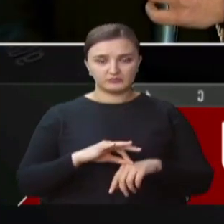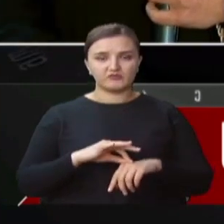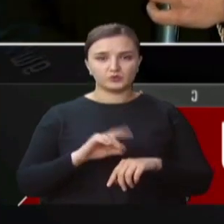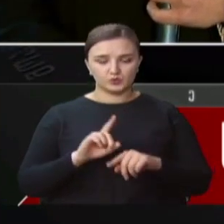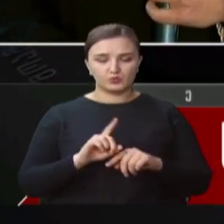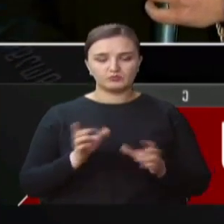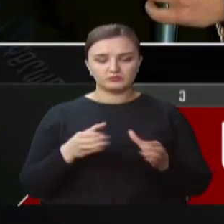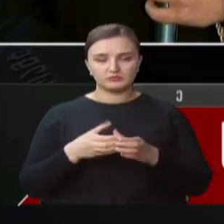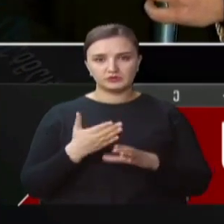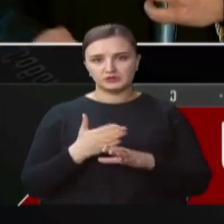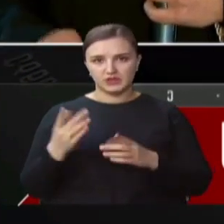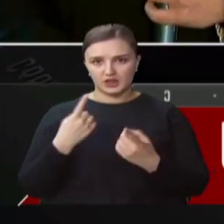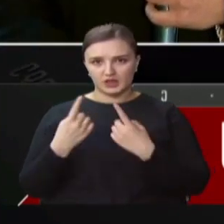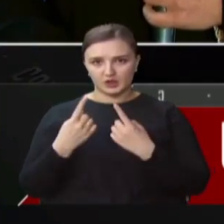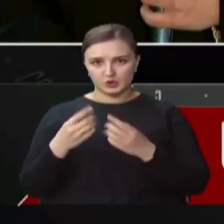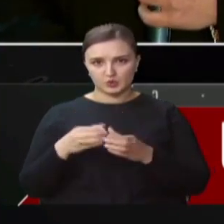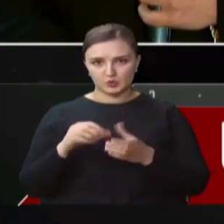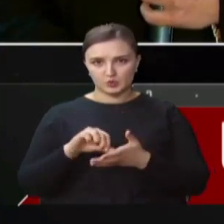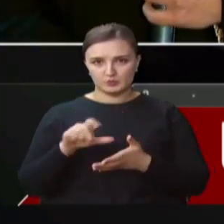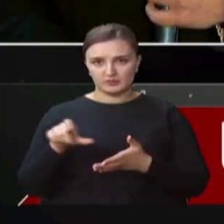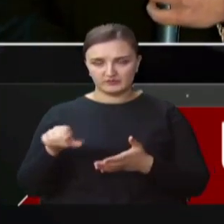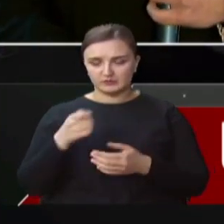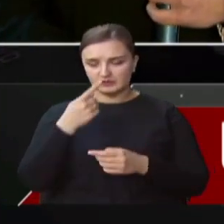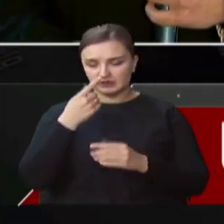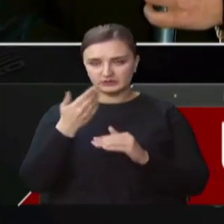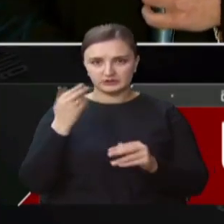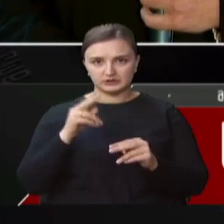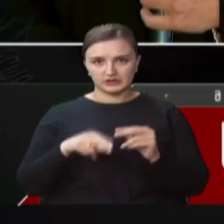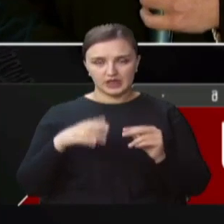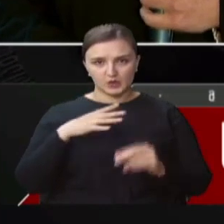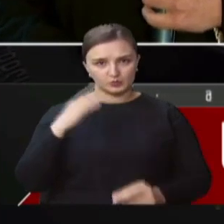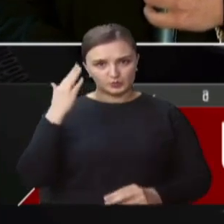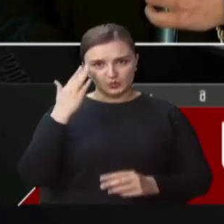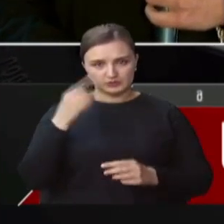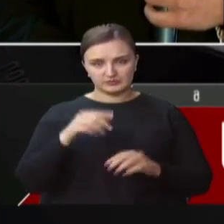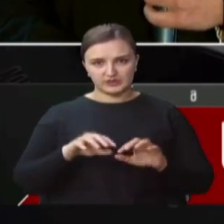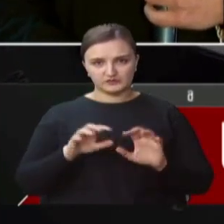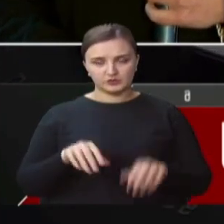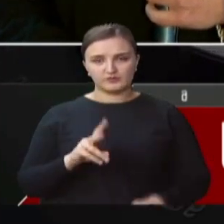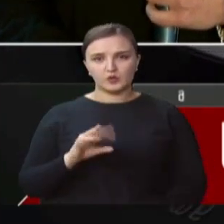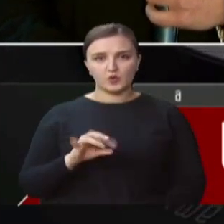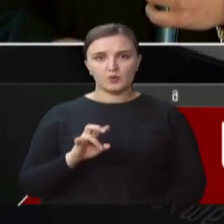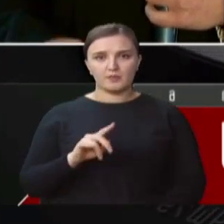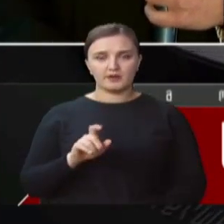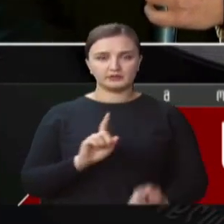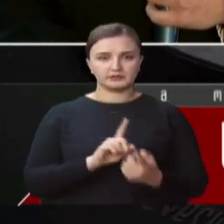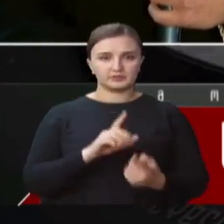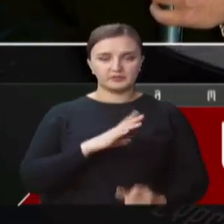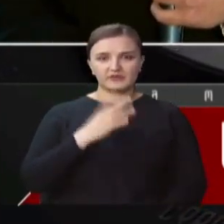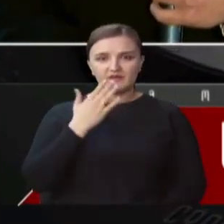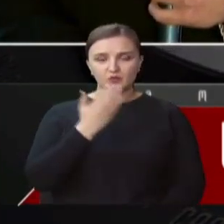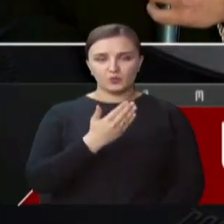პოლიტიკურ ჯგუფებთან შეხვედრების დროს. ცოტა ხნის წინ დასრულდა მართველი პარტიის ქართული ოცნების თავმჯდომარის ირაკლი კობახიძის შეხვედრა ევროპის